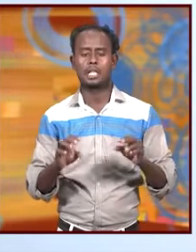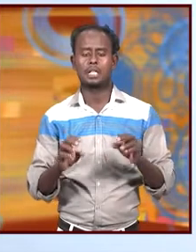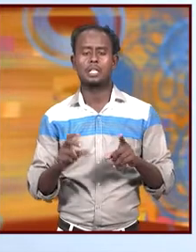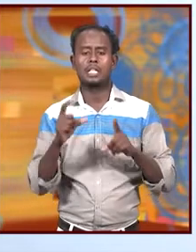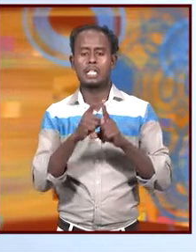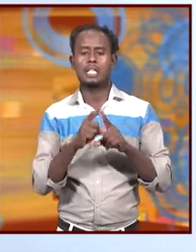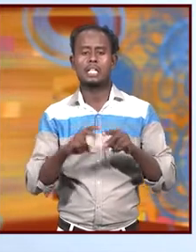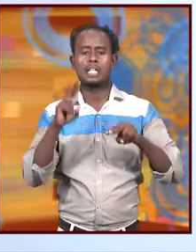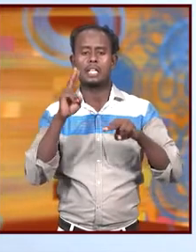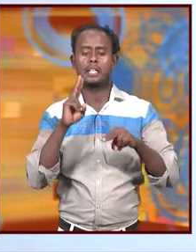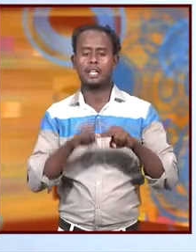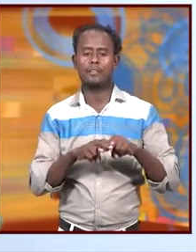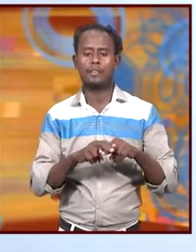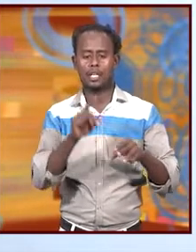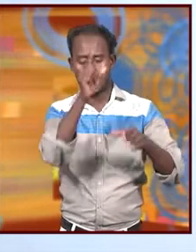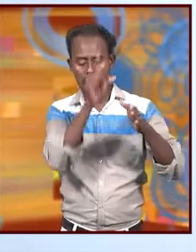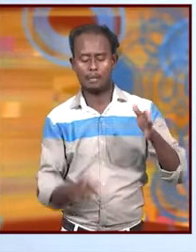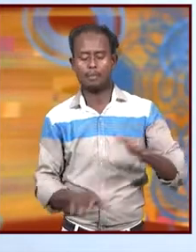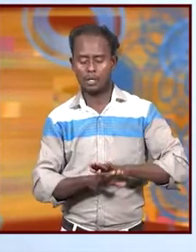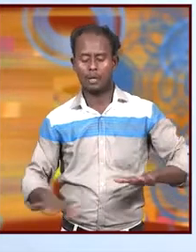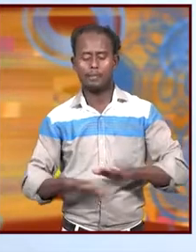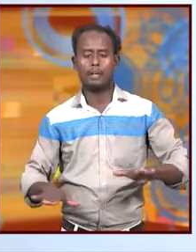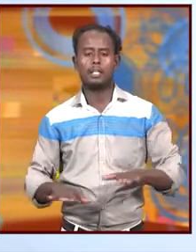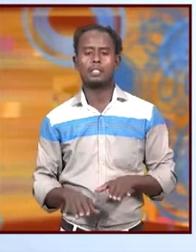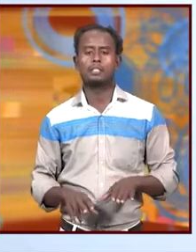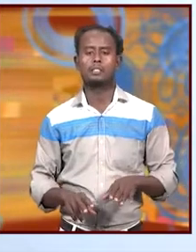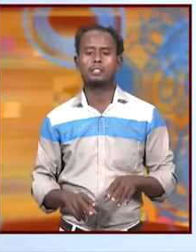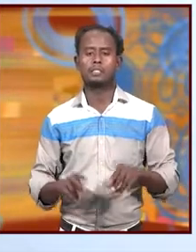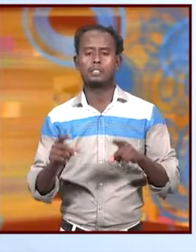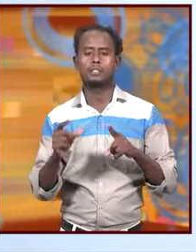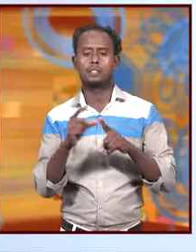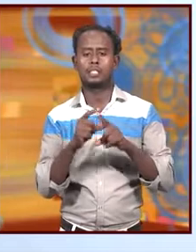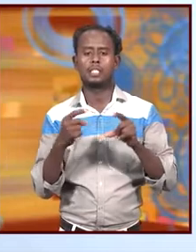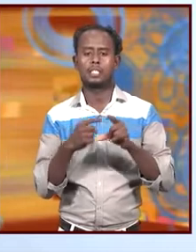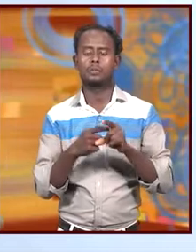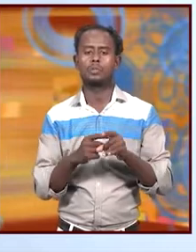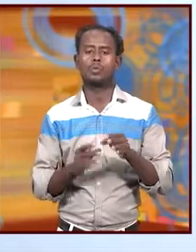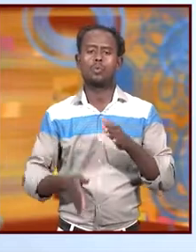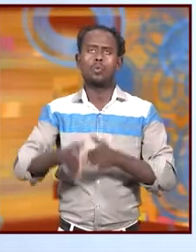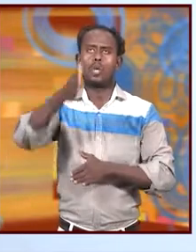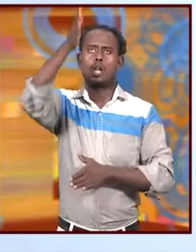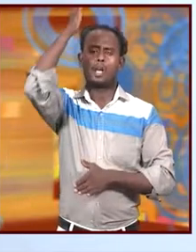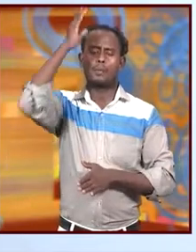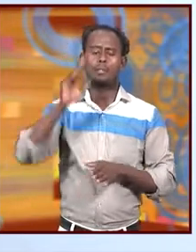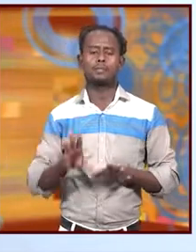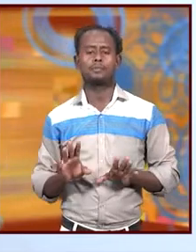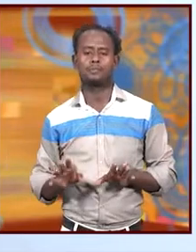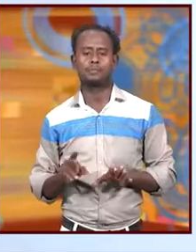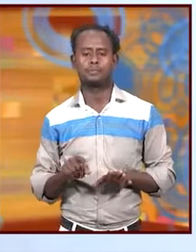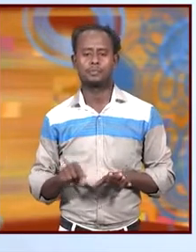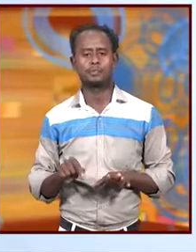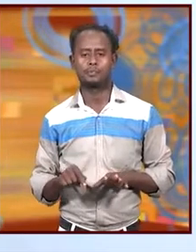டிஎஃப் என்பது அடிப்பக்கமாகவும் டிஇ என்பது உயரமாகவும் இருக்கும். இப்பொழுது நீங்கள்